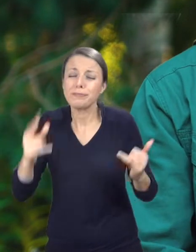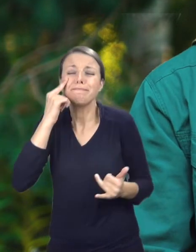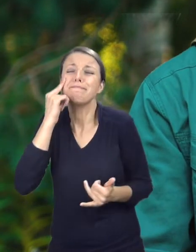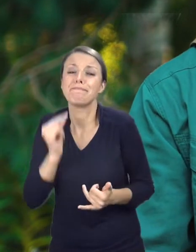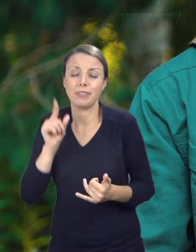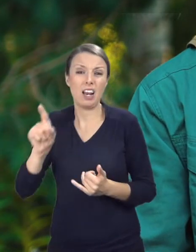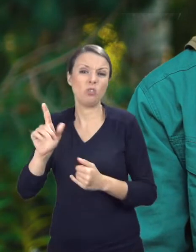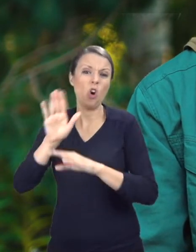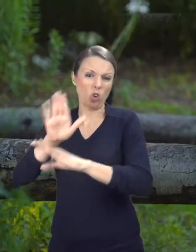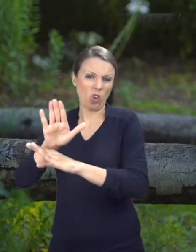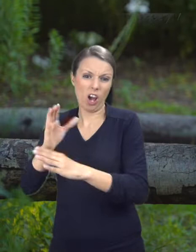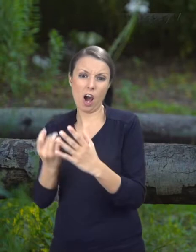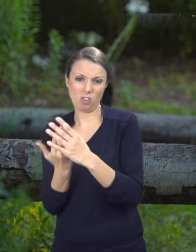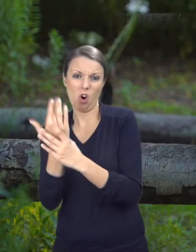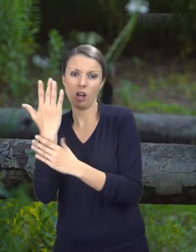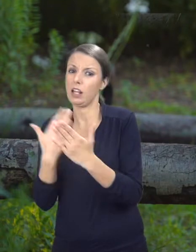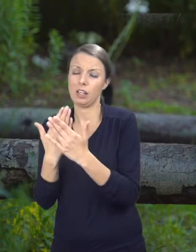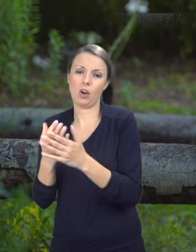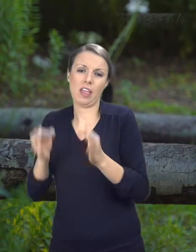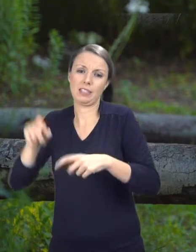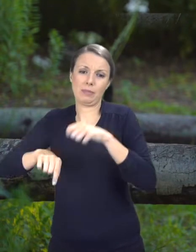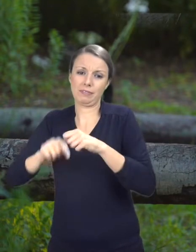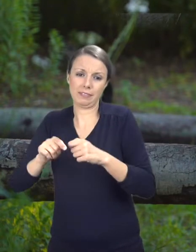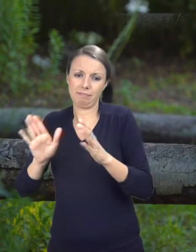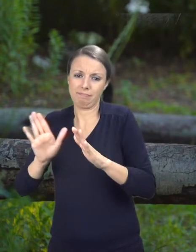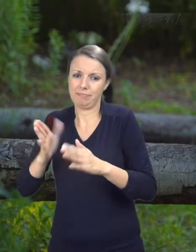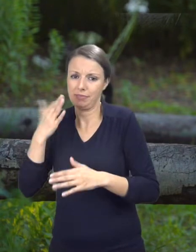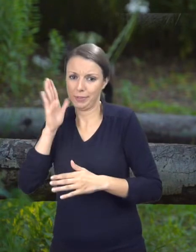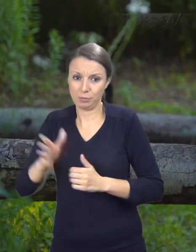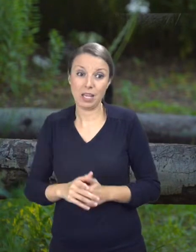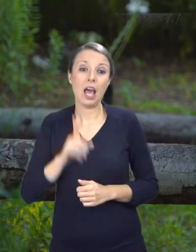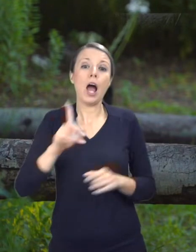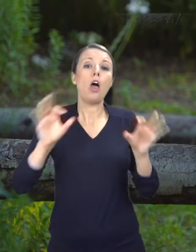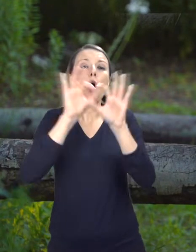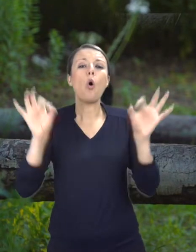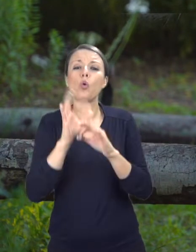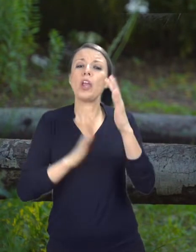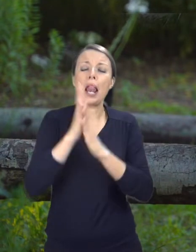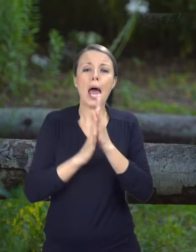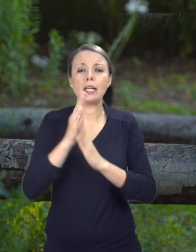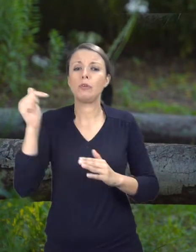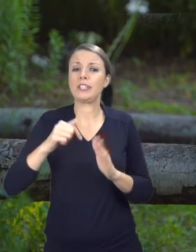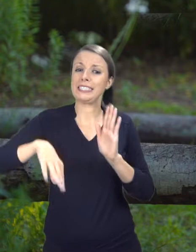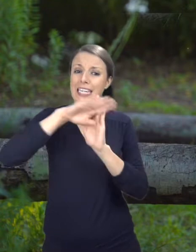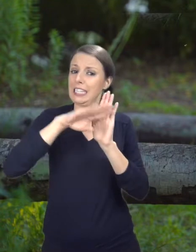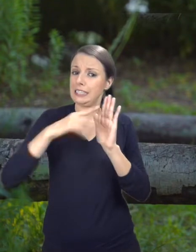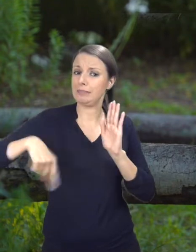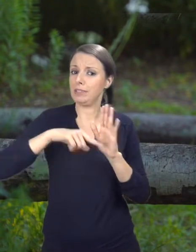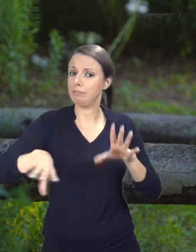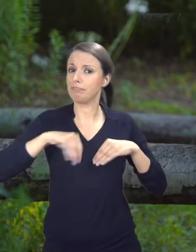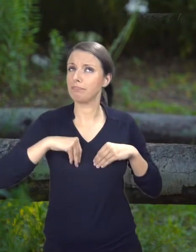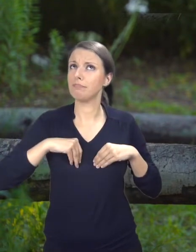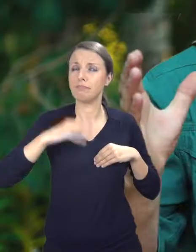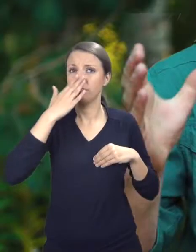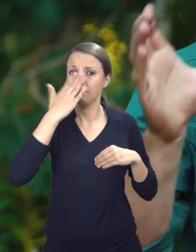tego testowali. W zasadzie, jeśli chodzi o jedzenie w lesie, to trzeba sobie taką zasadę przyjąć, moim zdaniem, że z całego